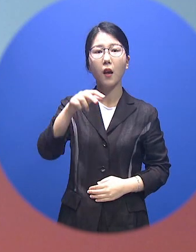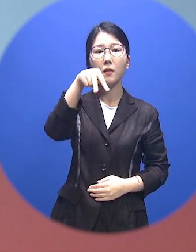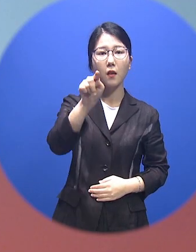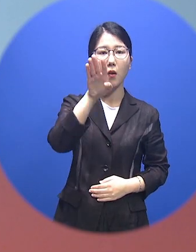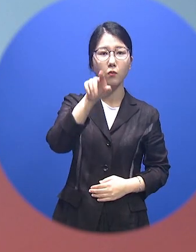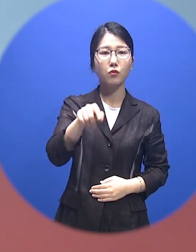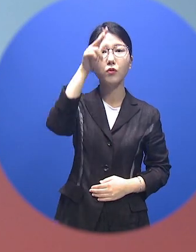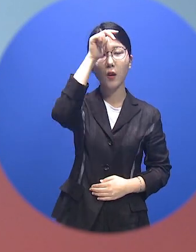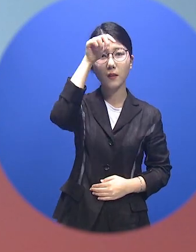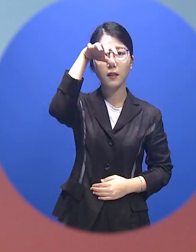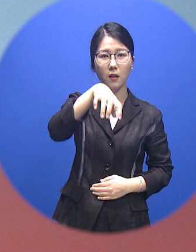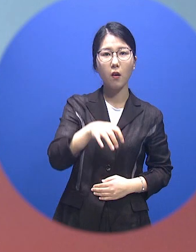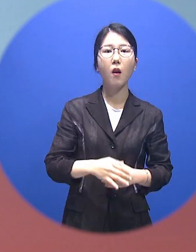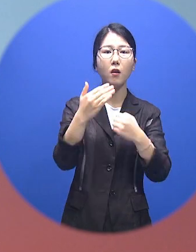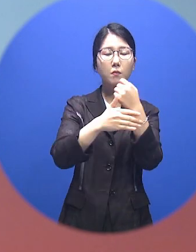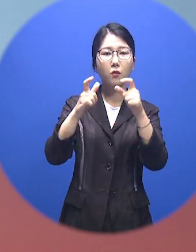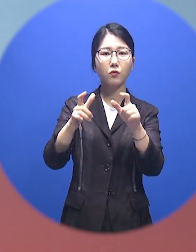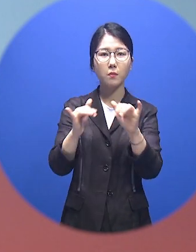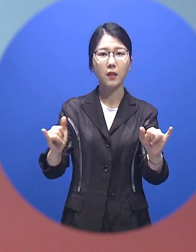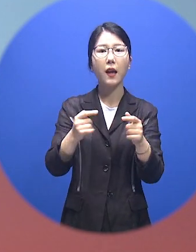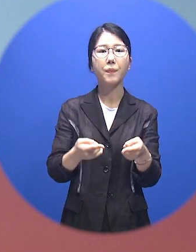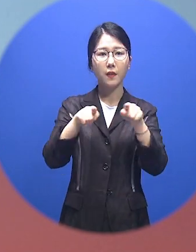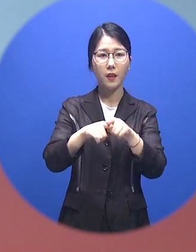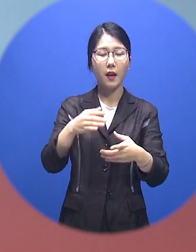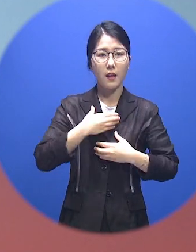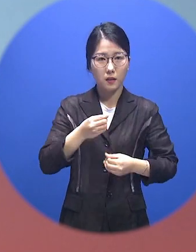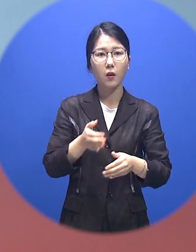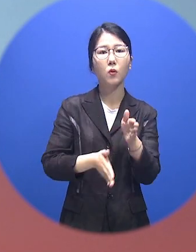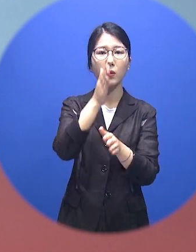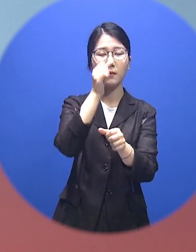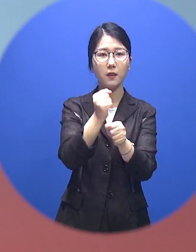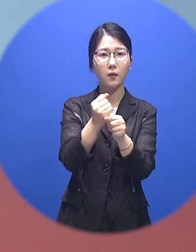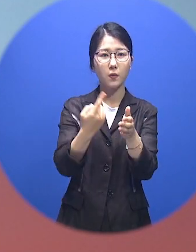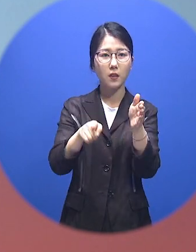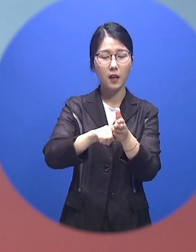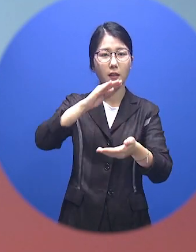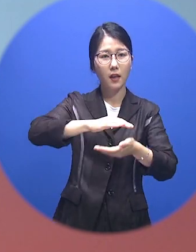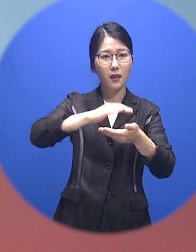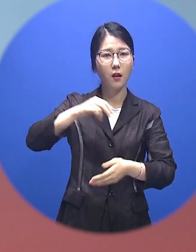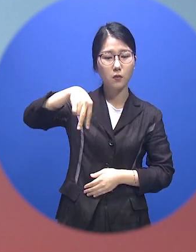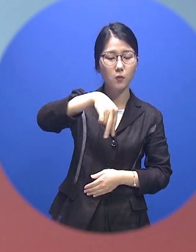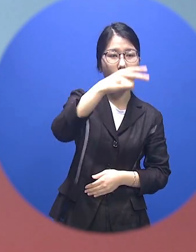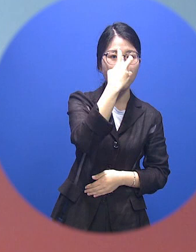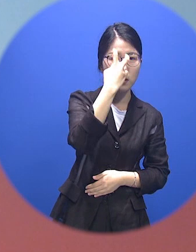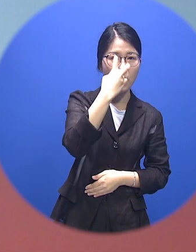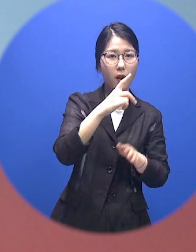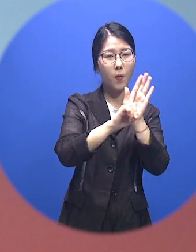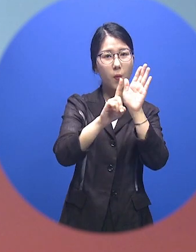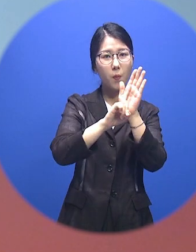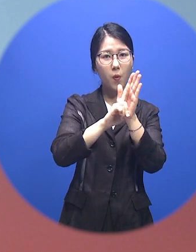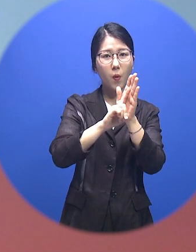서울 서부경찰서는 은평 구민과 함께 안전도시를 조성하기 위한 탄력순찰 홍보 캠페인